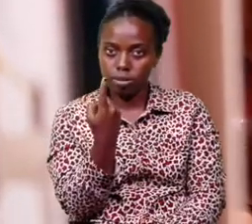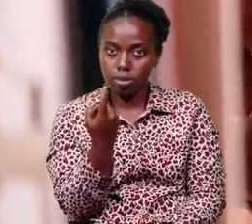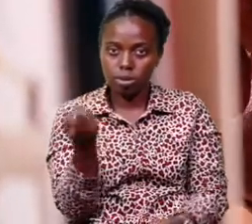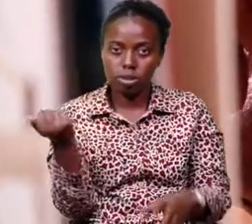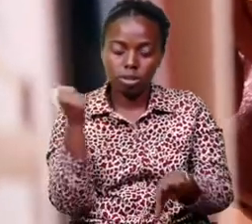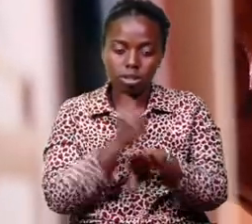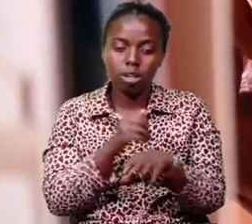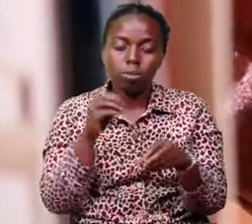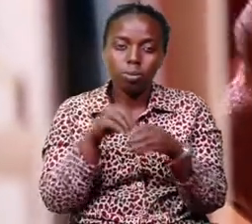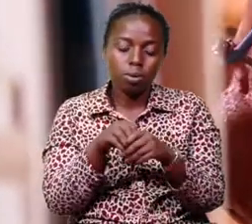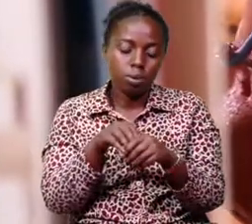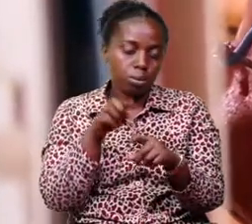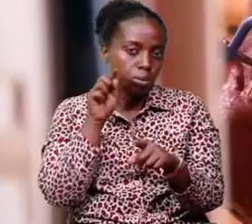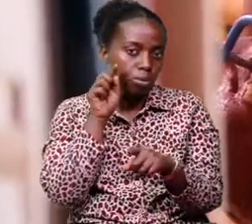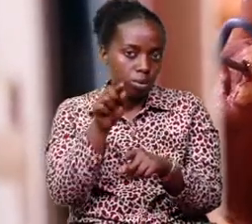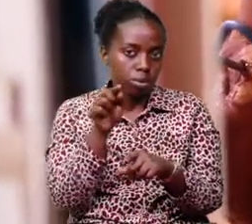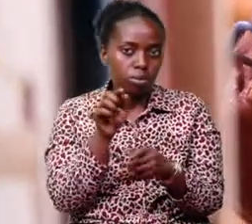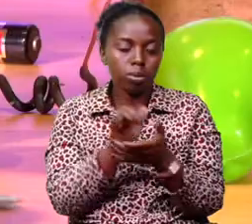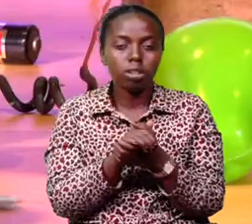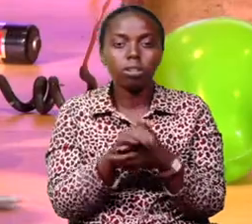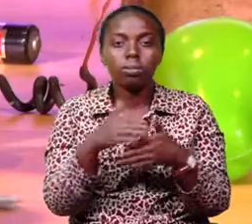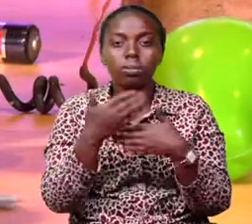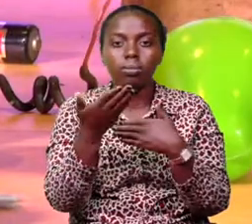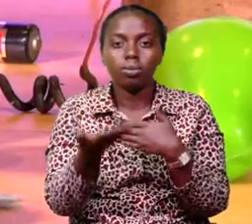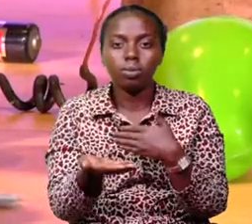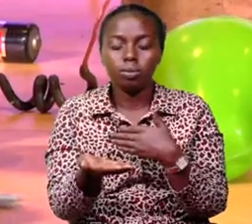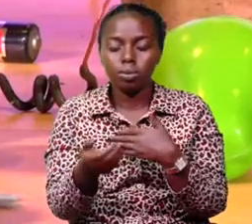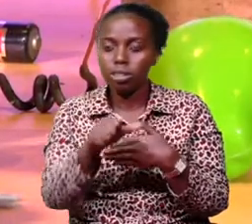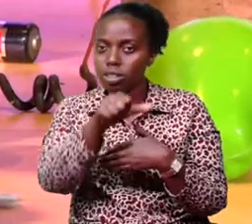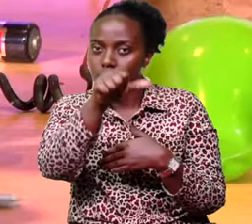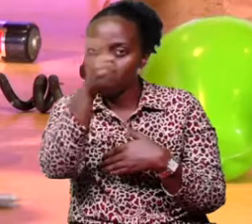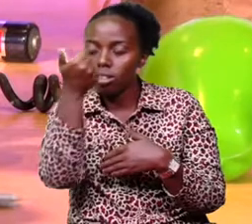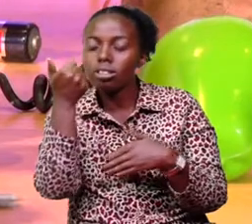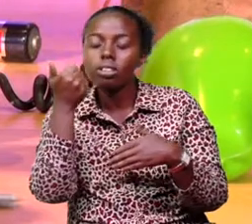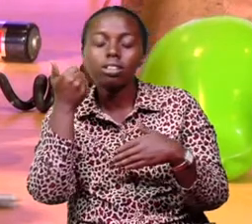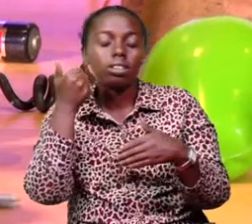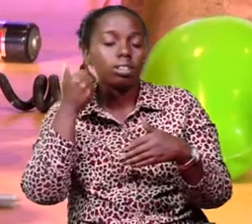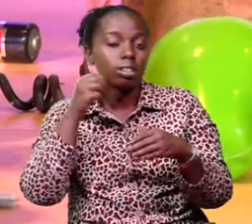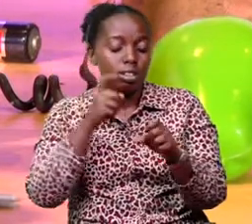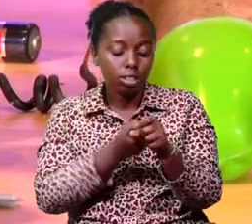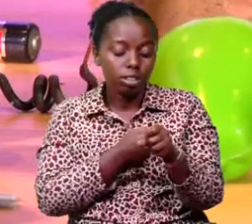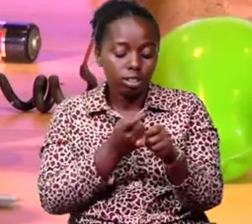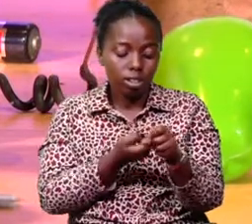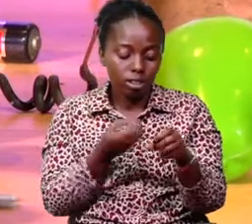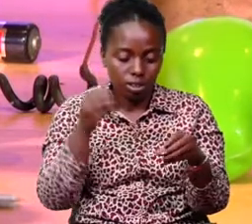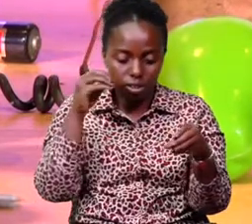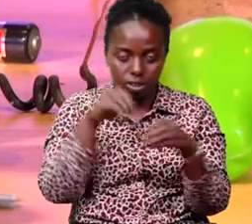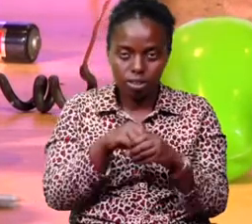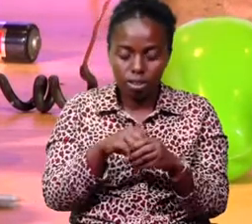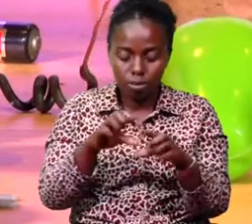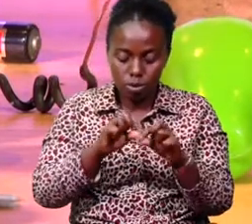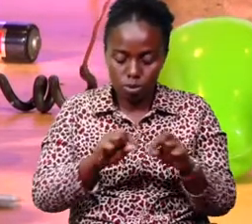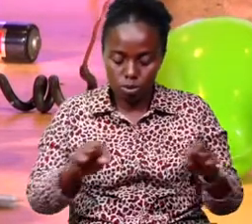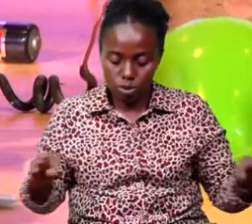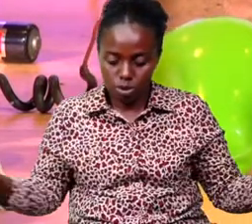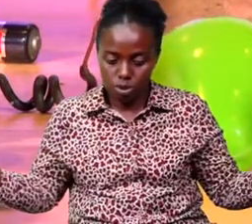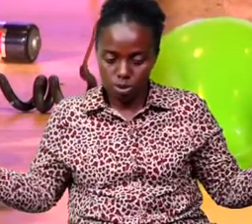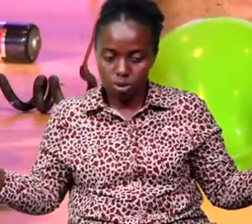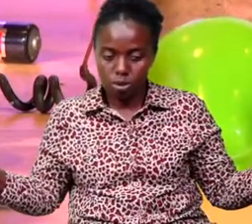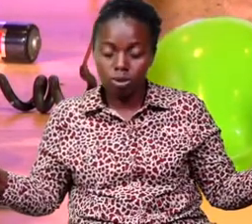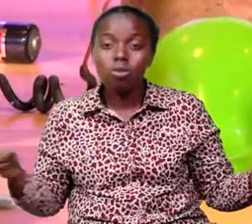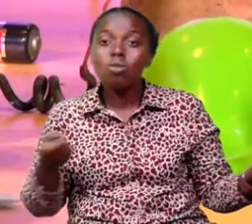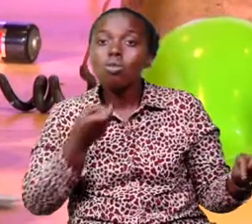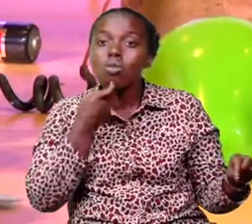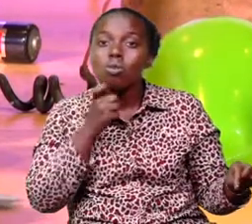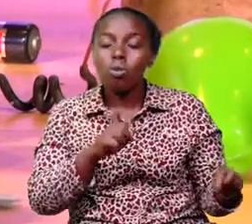shyiramo umusumari hanyuma ku kindi kirayi akinjiramo uru rusinga rw'umuringa